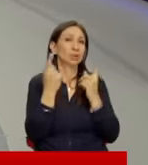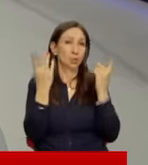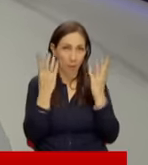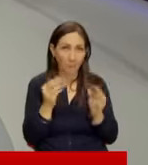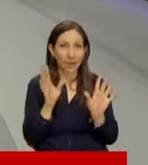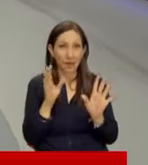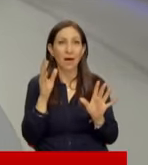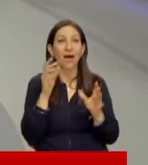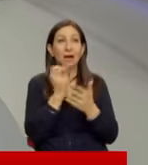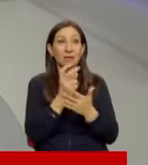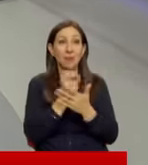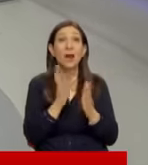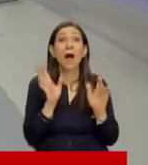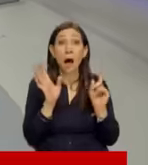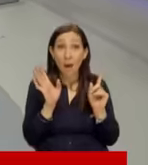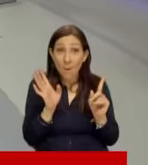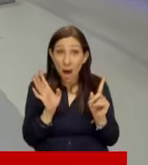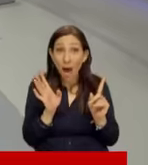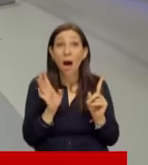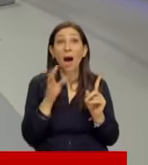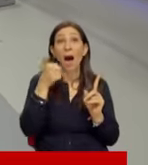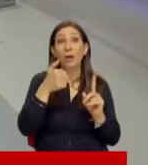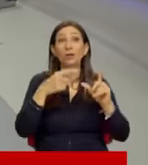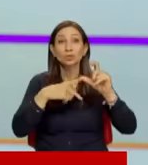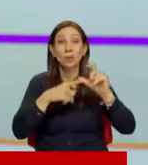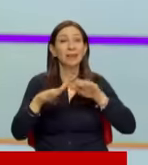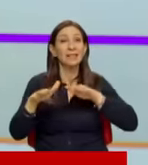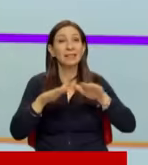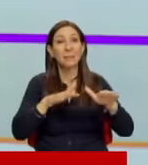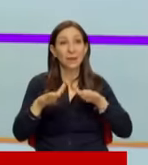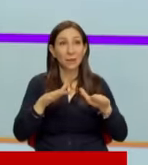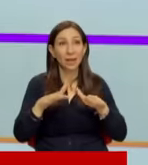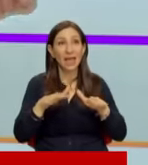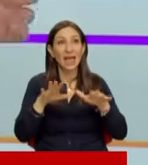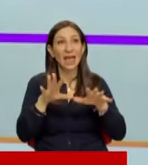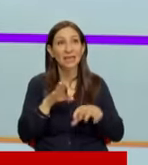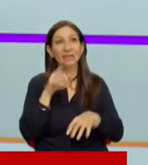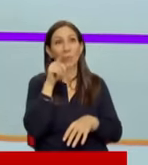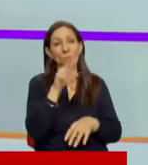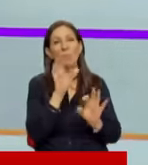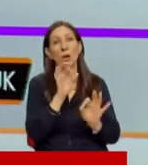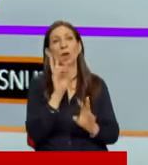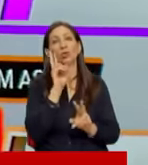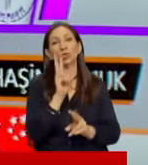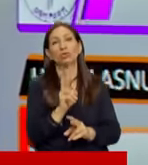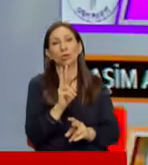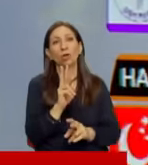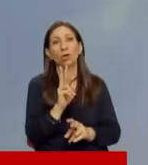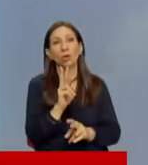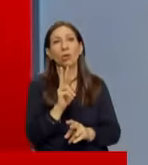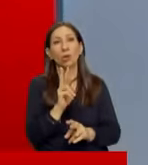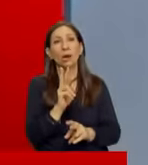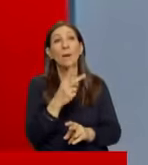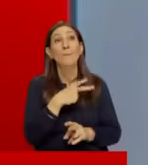sergiledi Adıyaman ama 6 Şubat depremi etkisini işte burada yerel seçimde